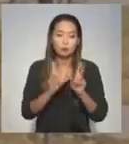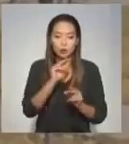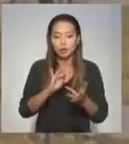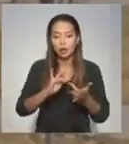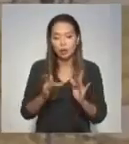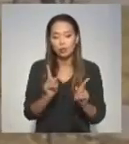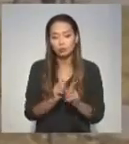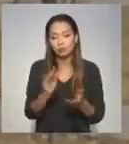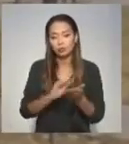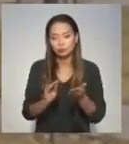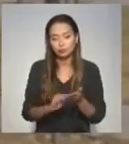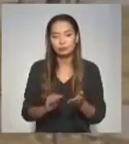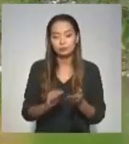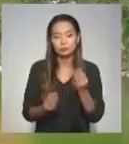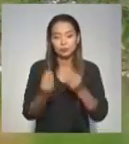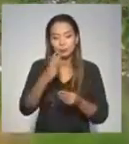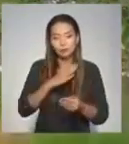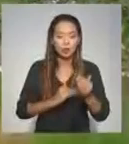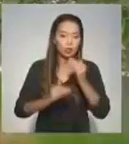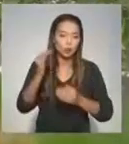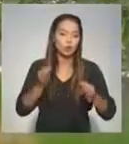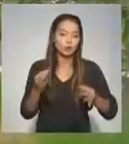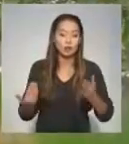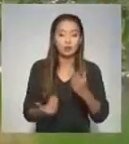әлеуметтік желіге жазба қалдырып, енді жоғары сотқа